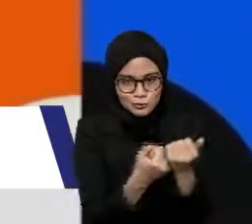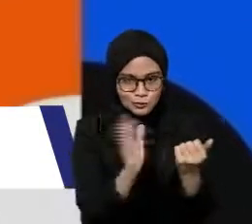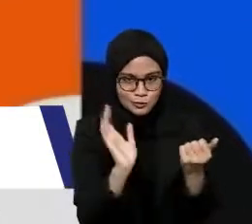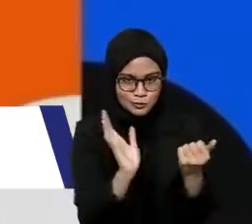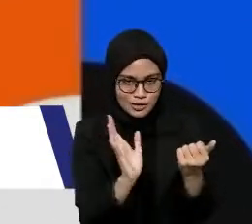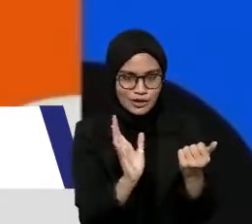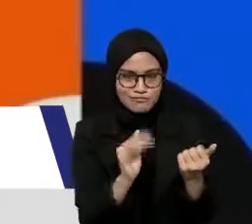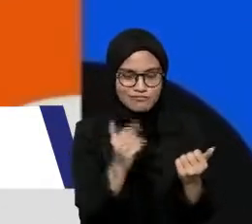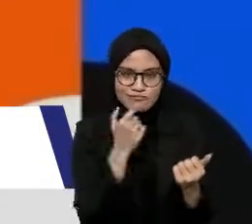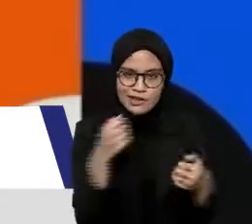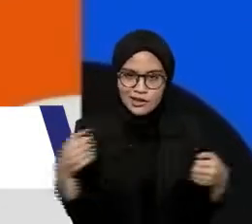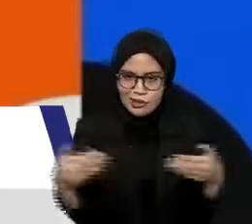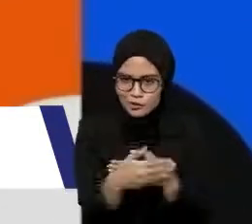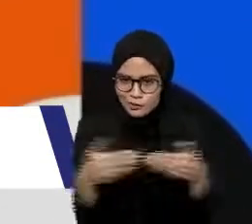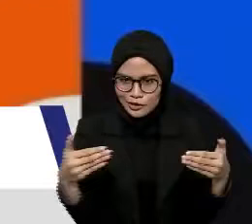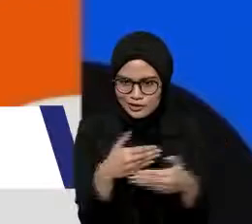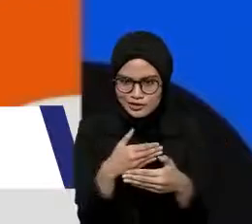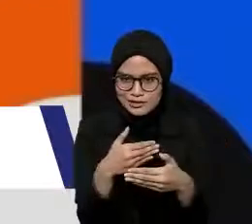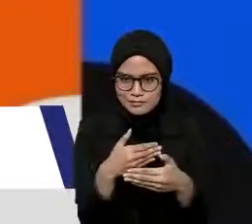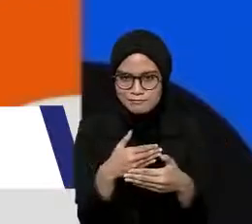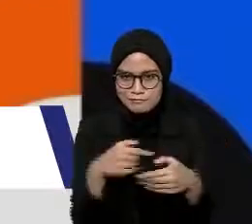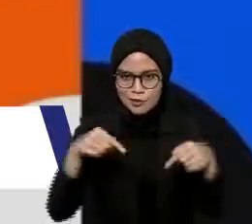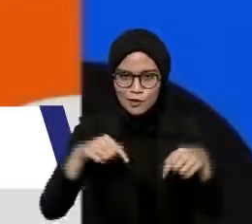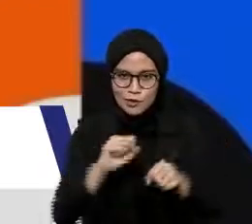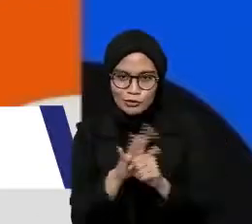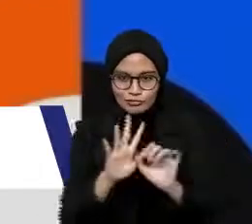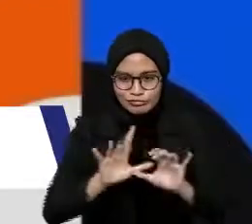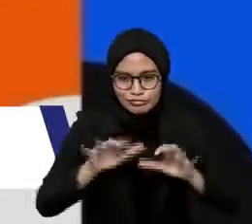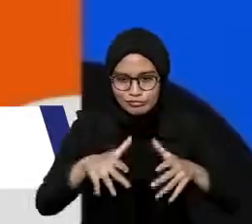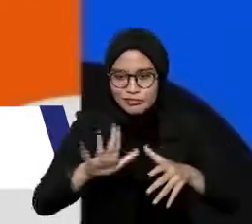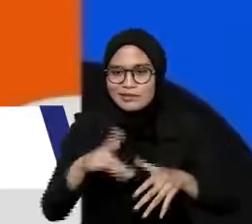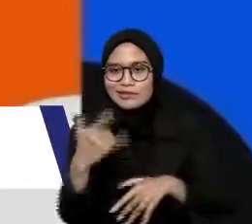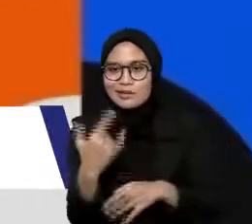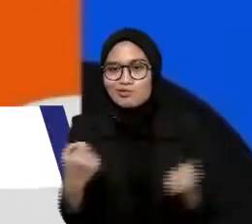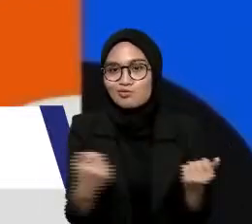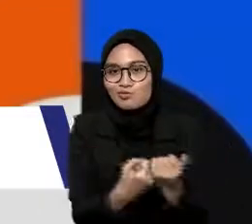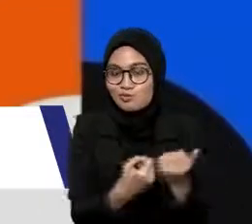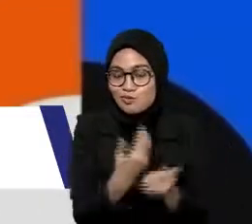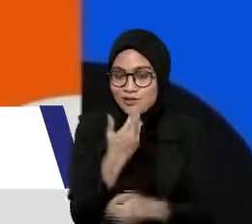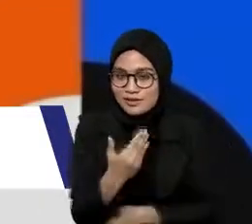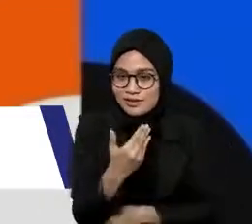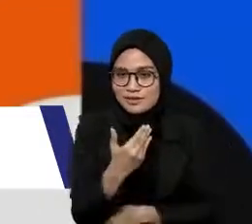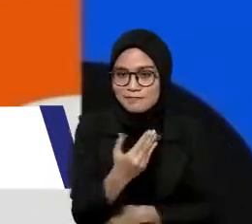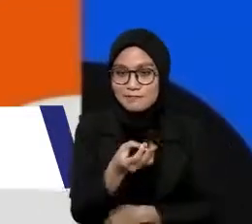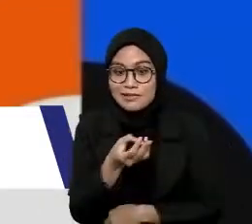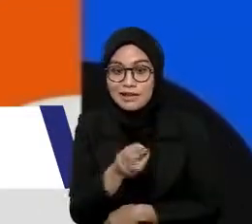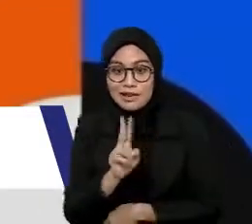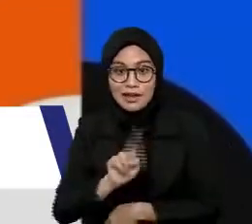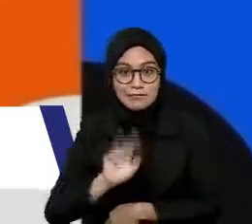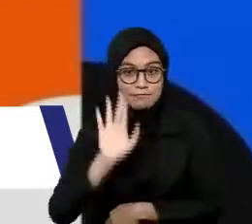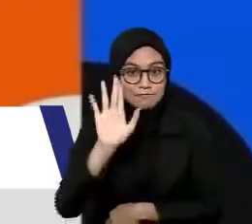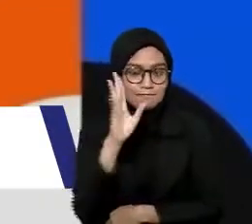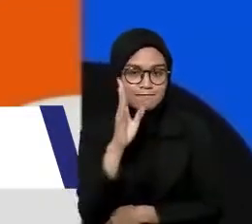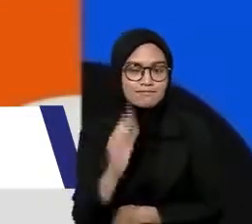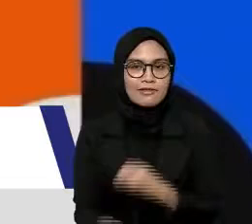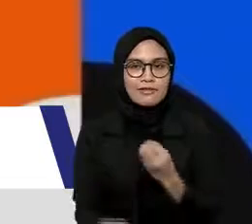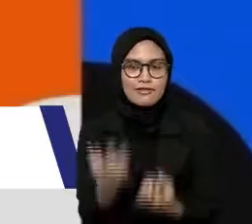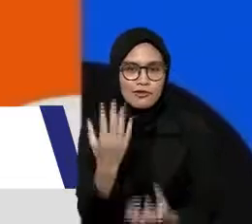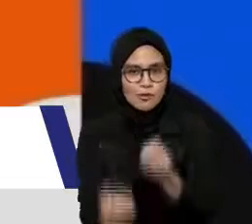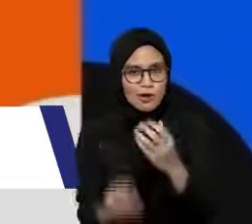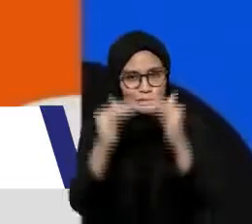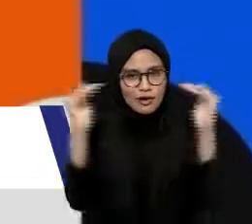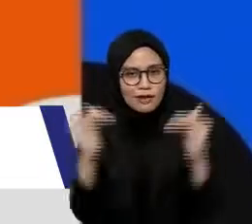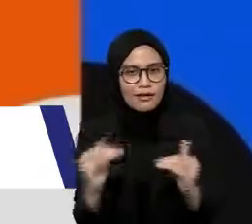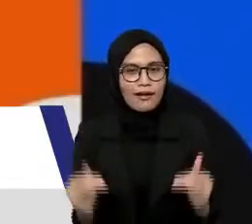kepada sektor transportasi, khususnya selama masa pandemi COVID-19 ini. Dan menjelang Nataru, sektor